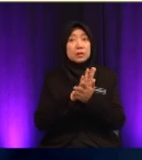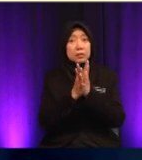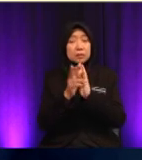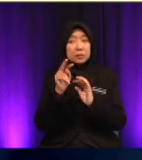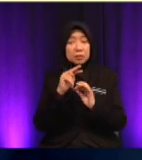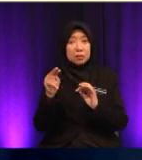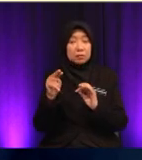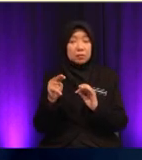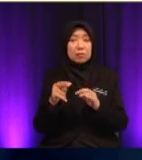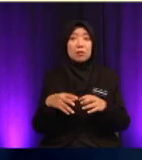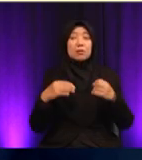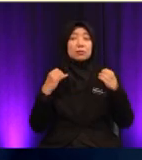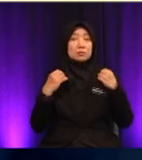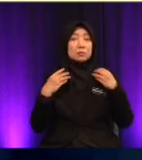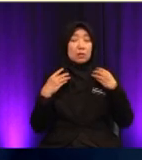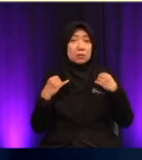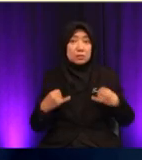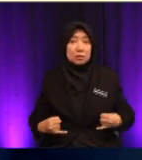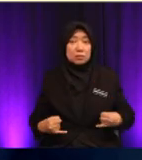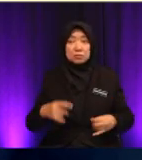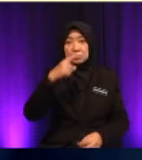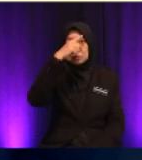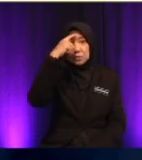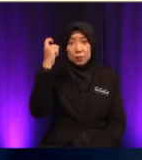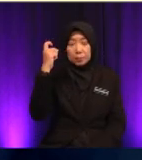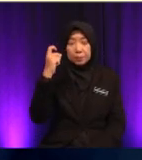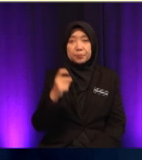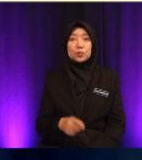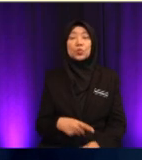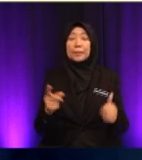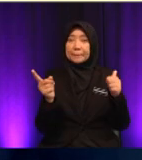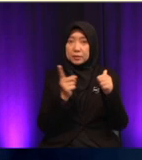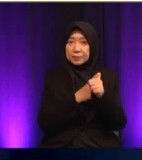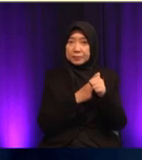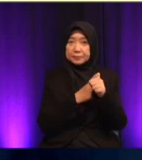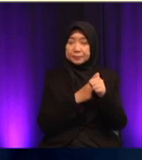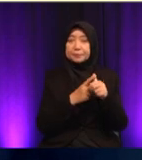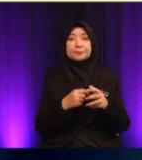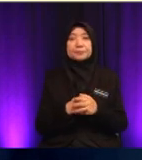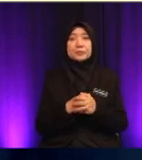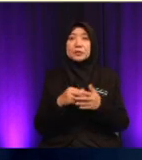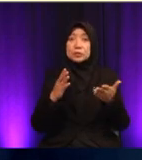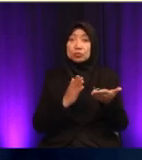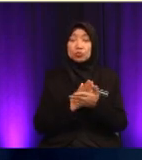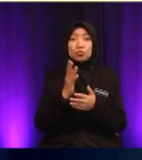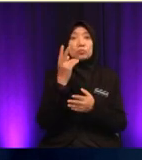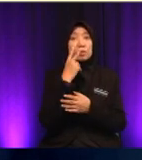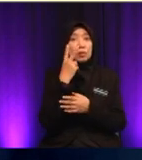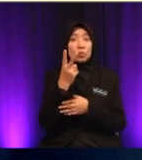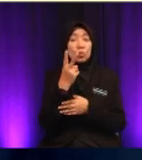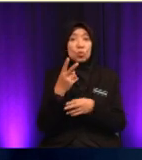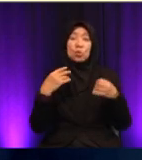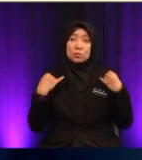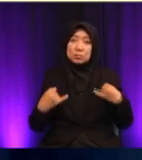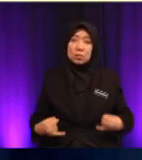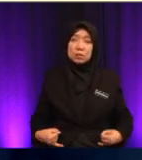yang pertama yang tidak dapat menerangkan kejadian spektrum jasa hitam itu yang pertama jadi kita terus tengok Oke jasa hitam